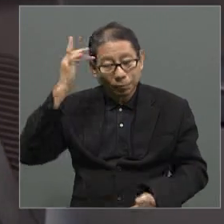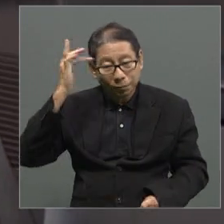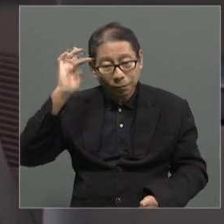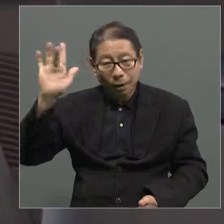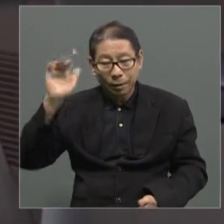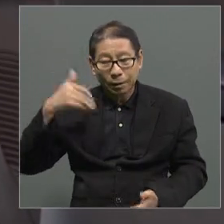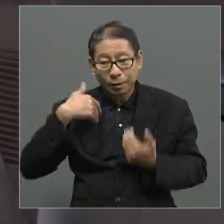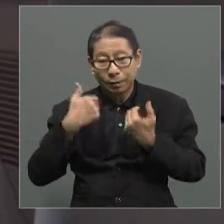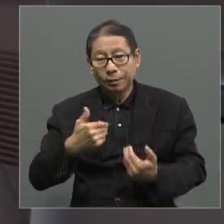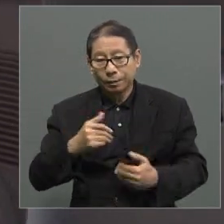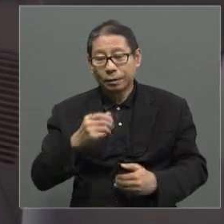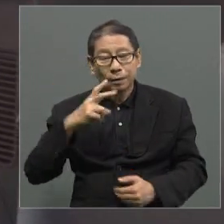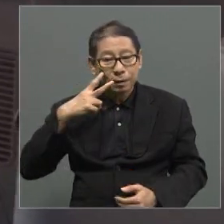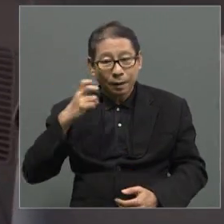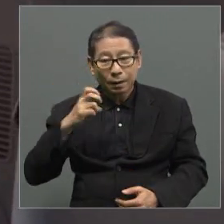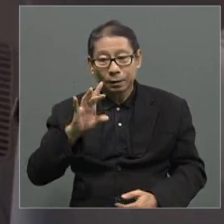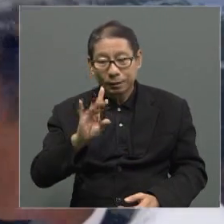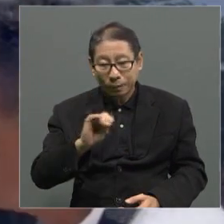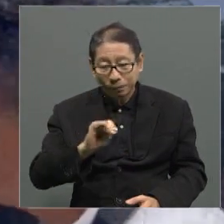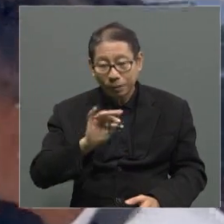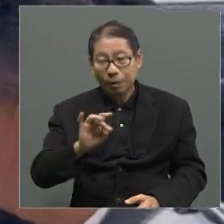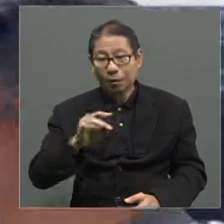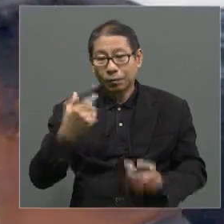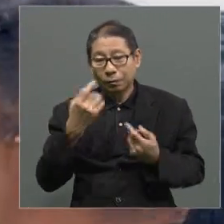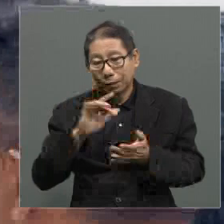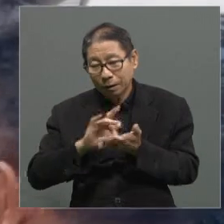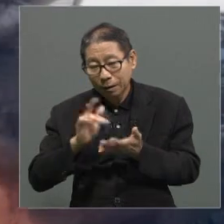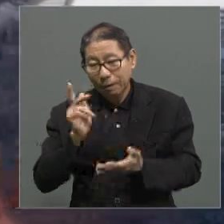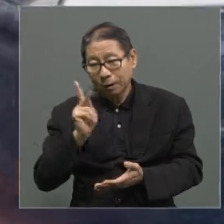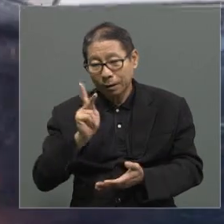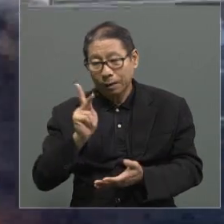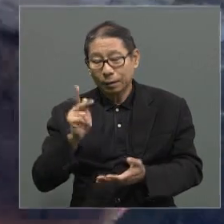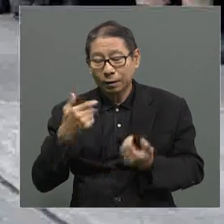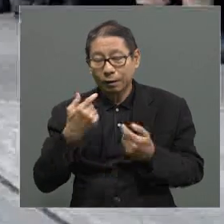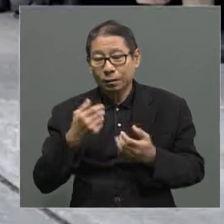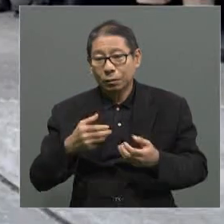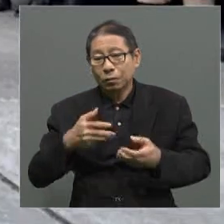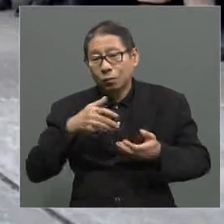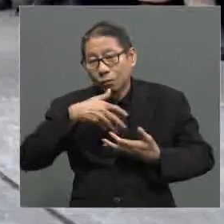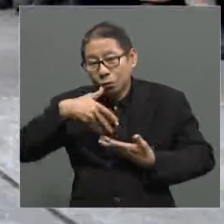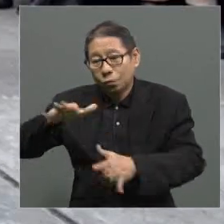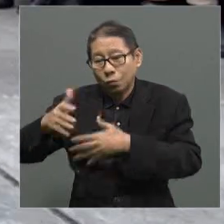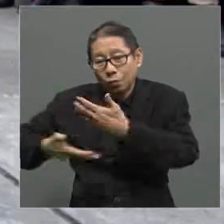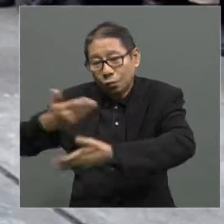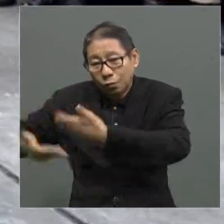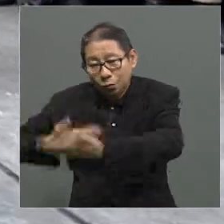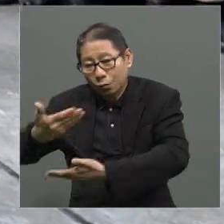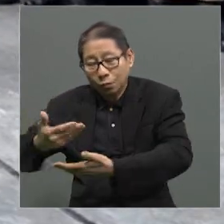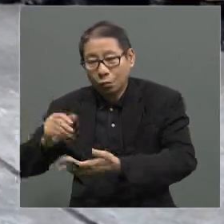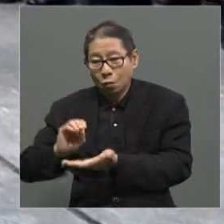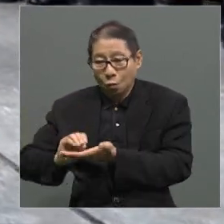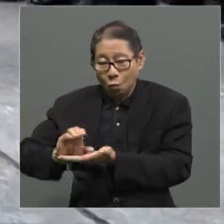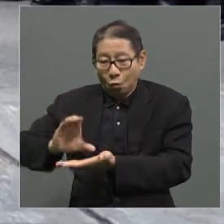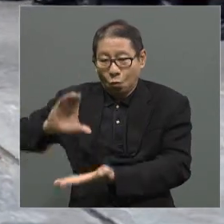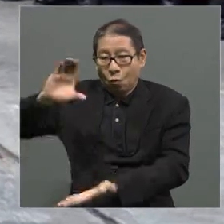เม็ดไอซอีก 79กกเคตามีนอีก 85กกเนี่ยถ้ามันหลุดออกไปสู่ท้องตลาดนะคะมูลค่า